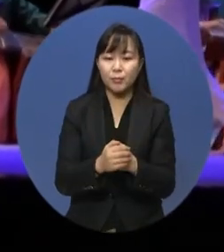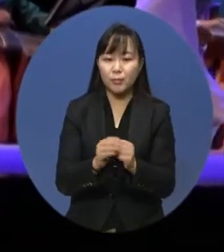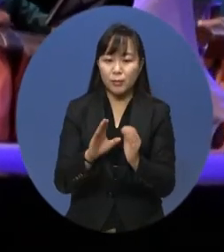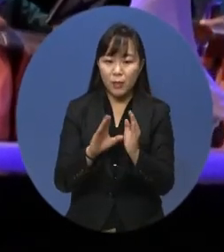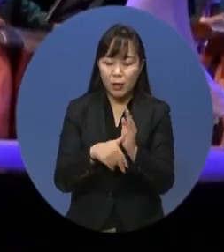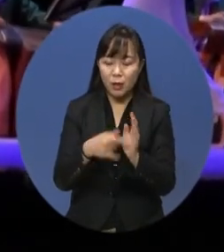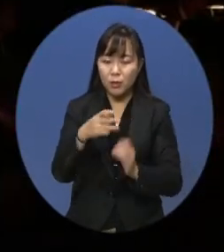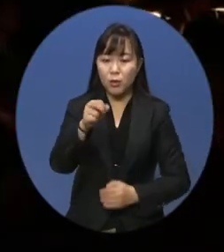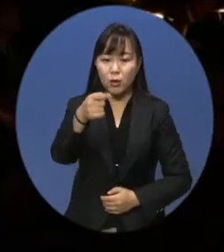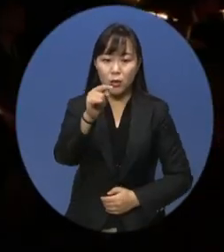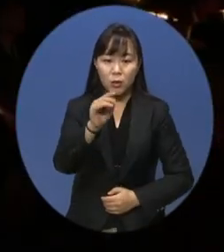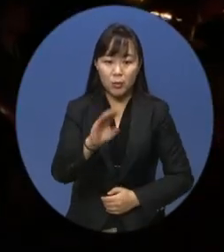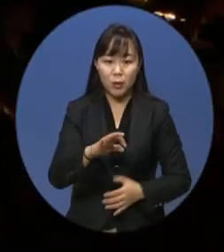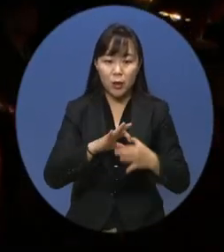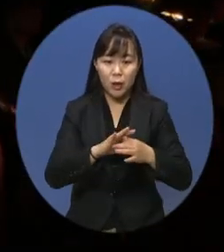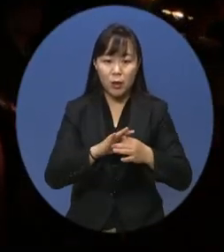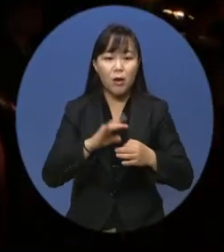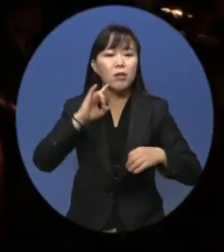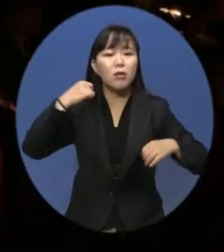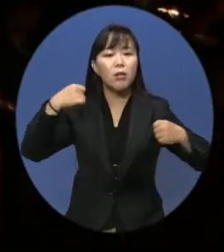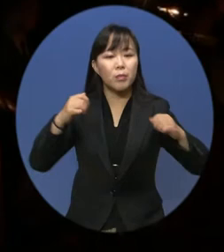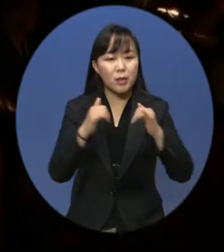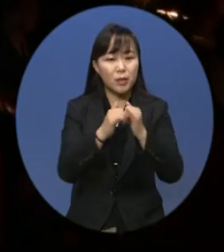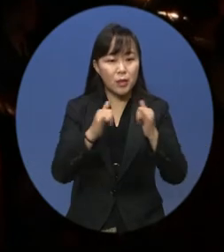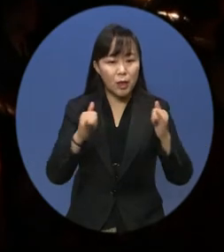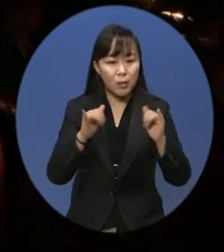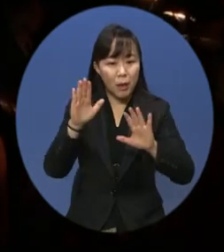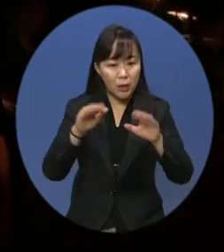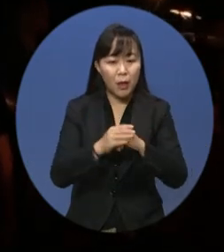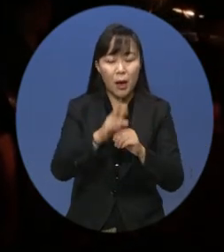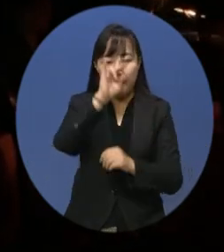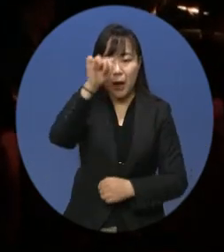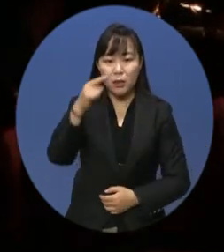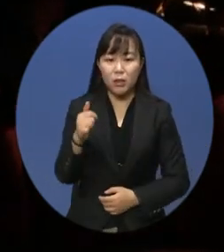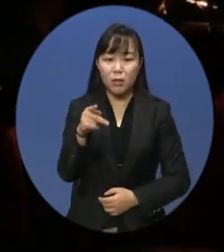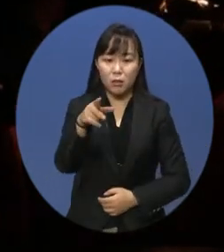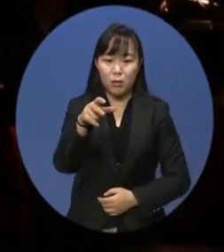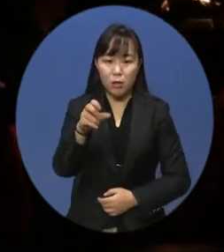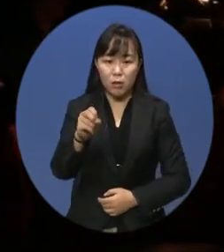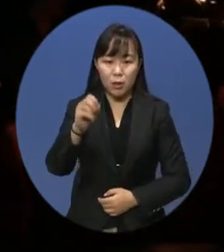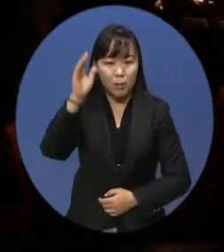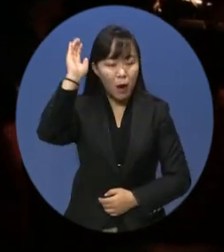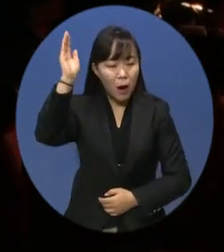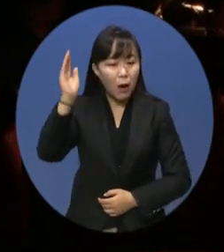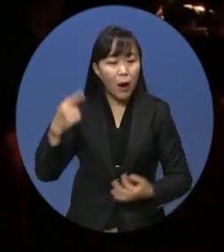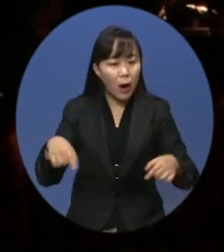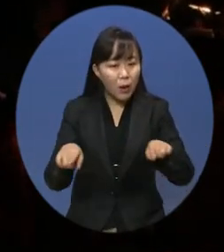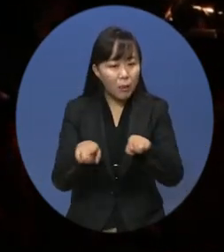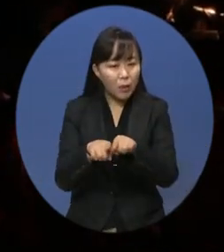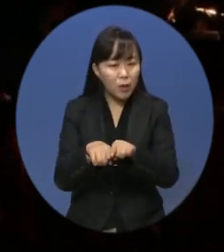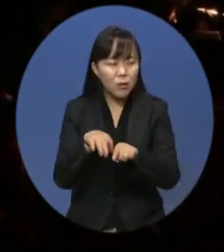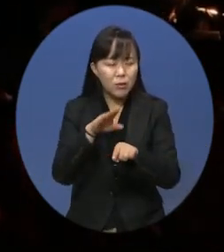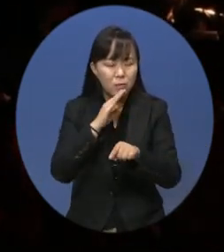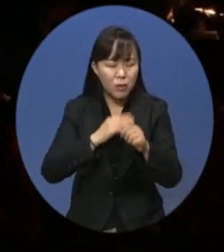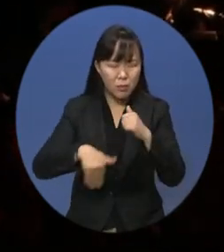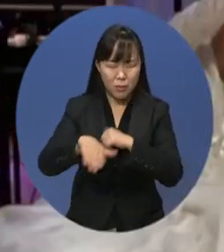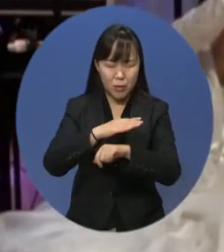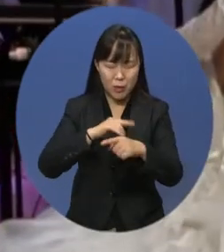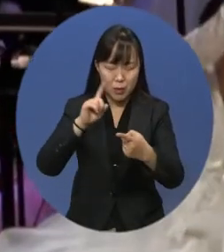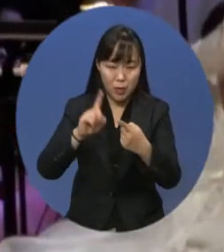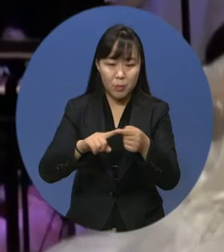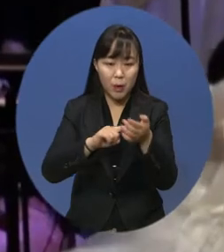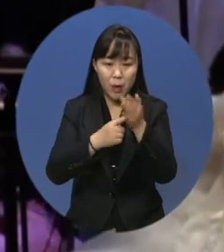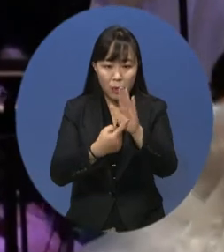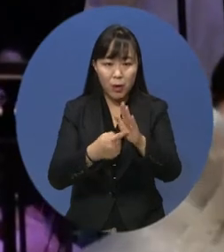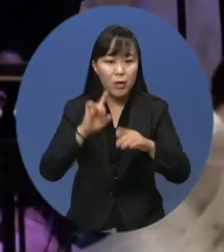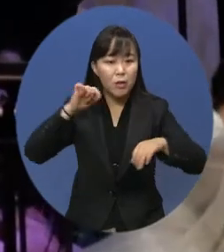현장에서는 정읍 출신의 원로 연극 배우이자 탤런트 박근형이 내레이션을 맡아 작품에 생동감을 더하고